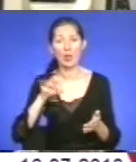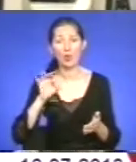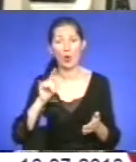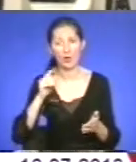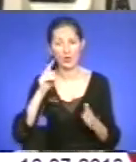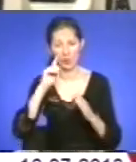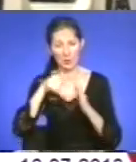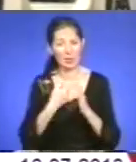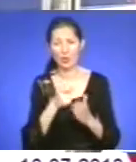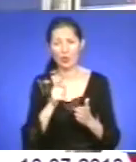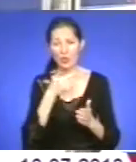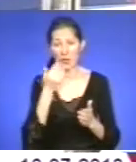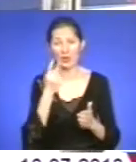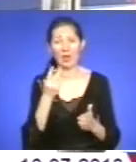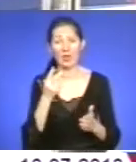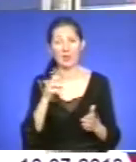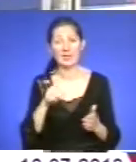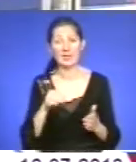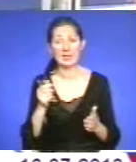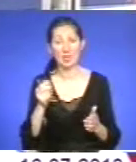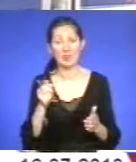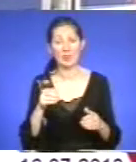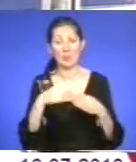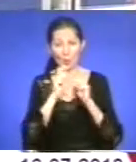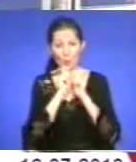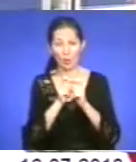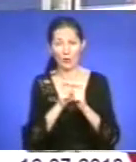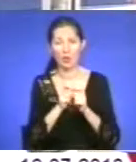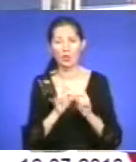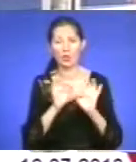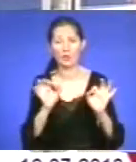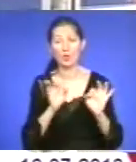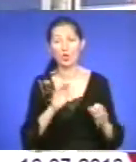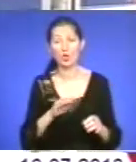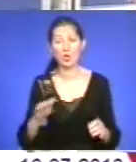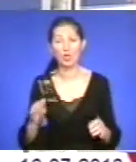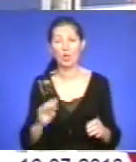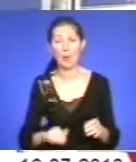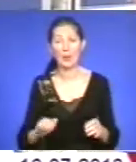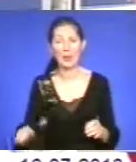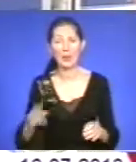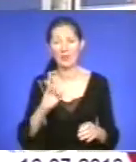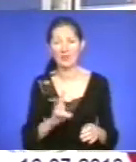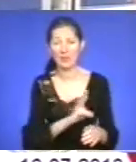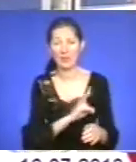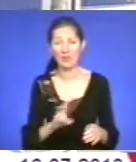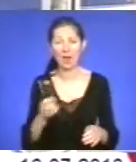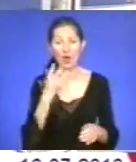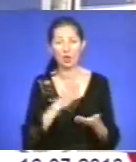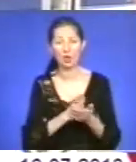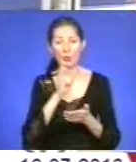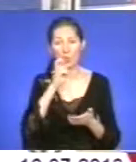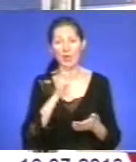роздумів. Розповідали навіть про те, що дітки маленькі в церквах під час богослужіння збирали кошти на цю акцію.